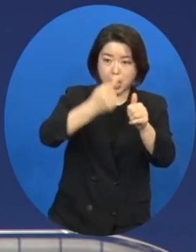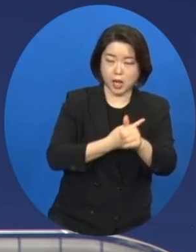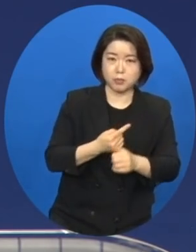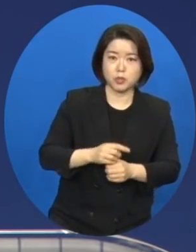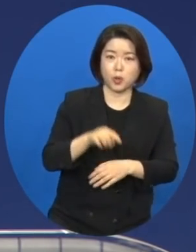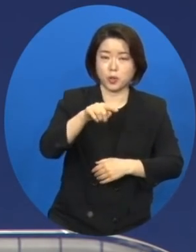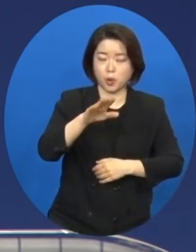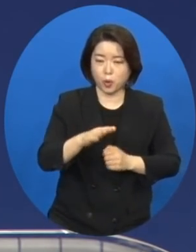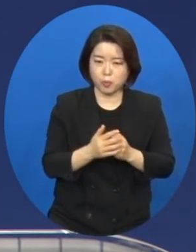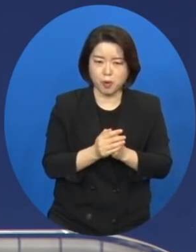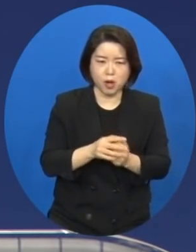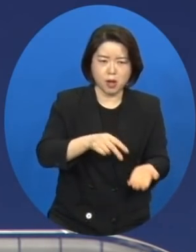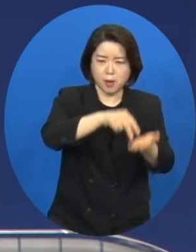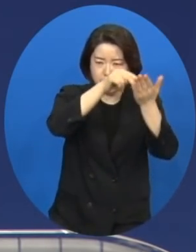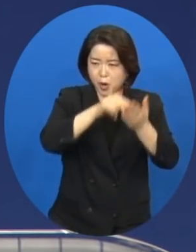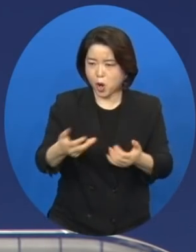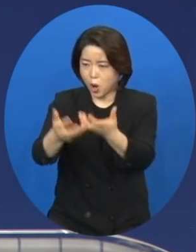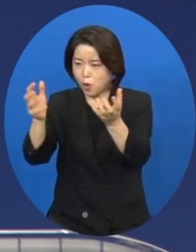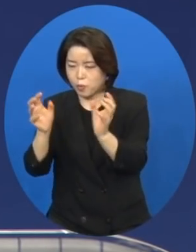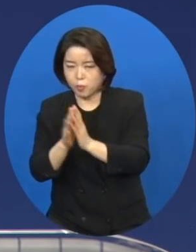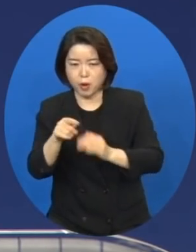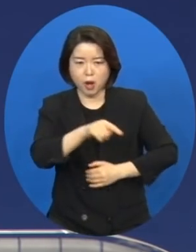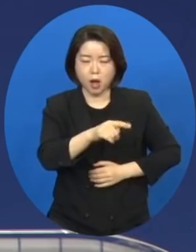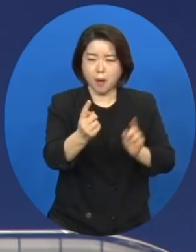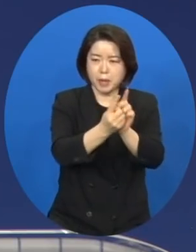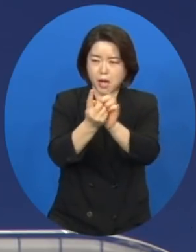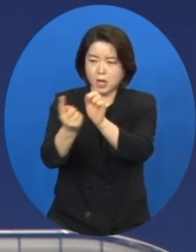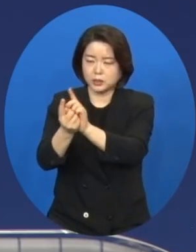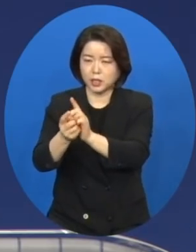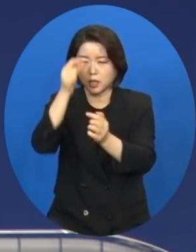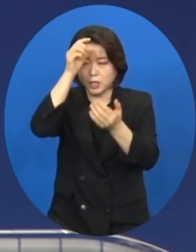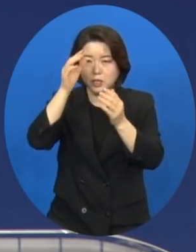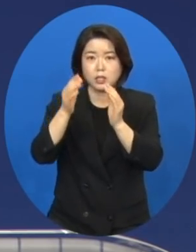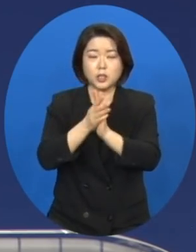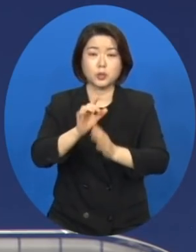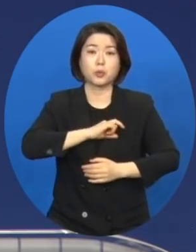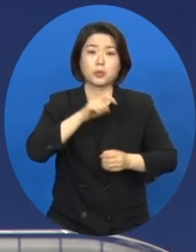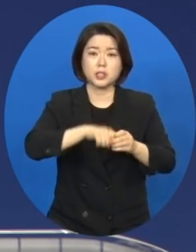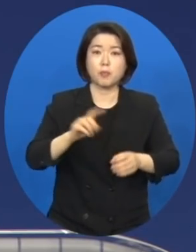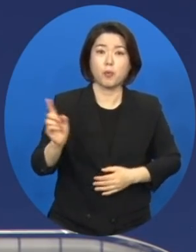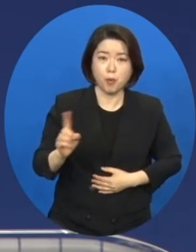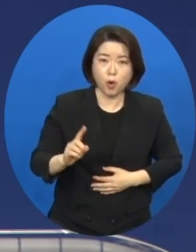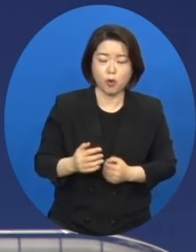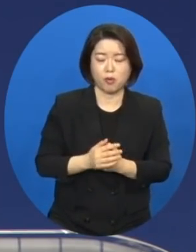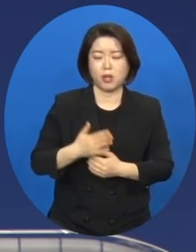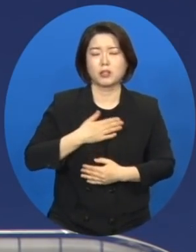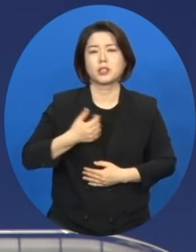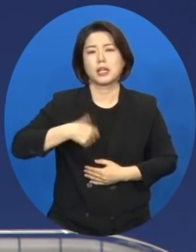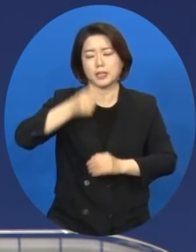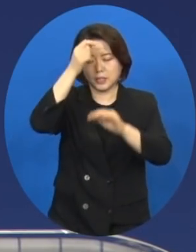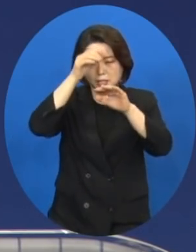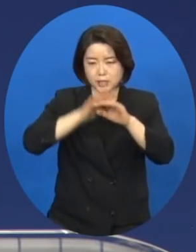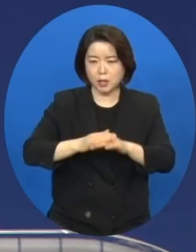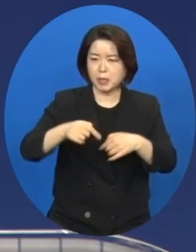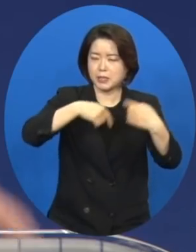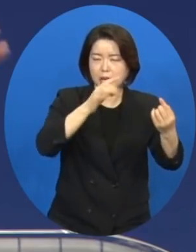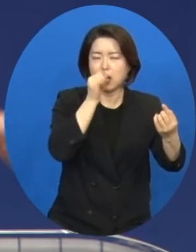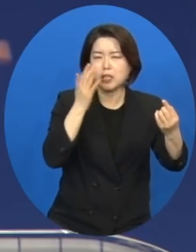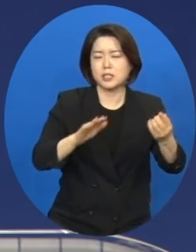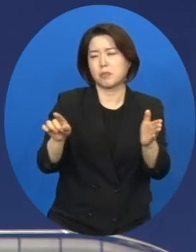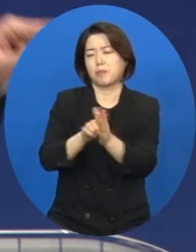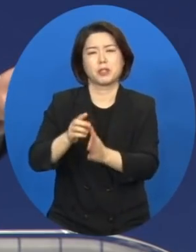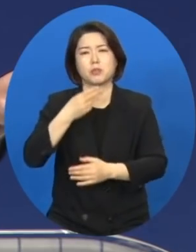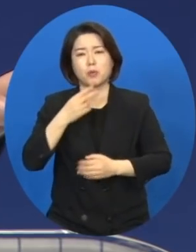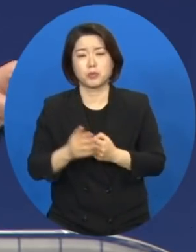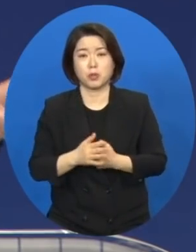본당에서 엘리베이터에서 뭐 복도에서 만난 분들의 기도 제목이 있었어요. 뭔지 아십니까? 제 아들이 예배는 나오지만 믿음이 없어요. 제